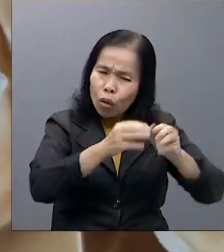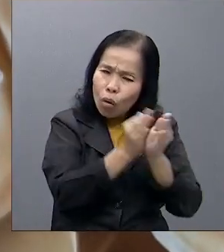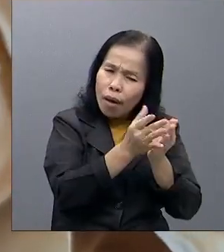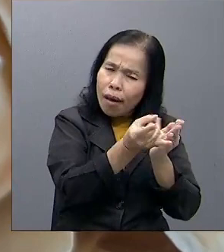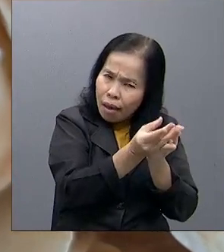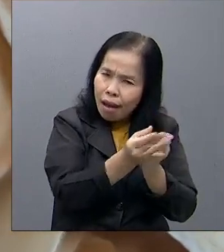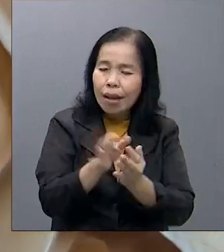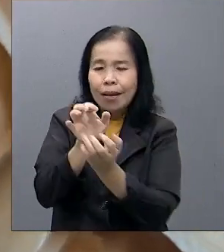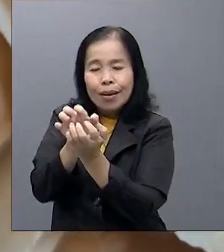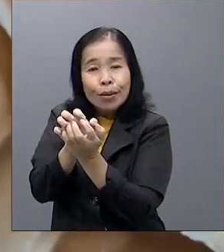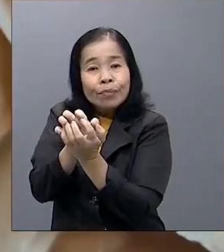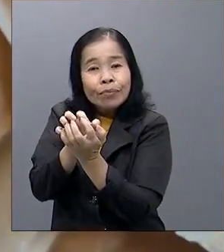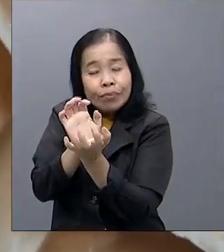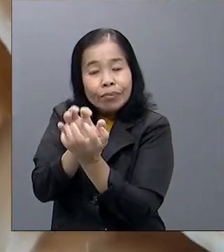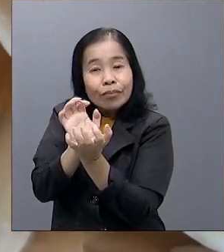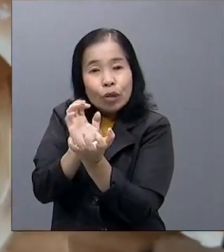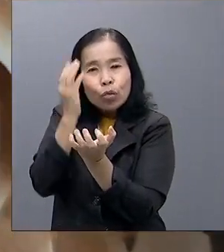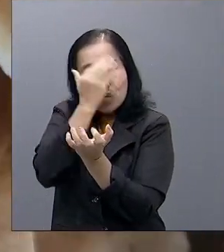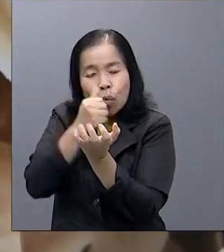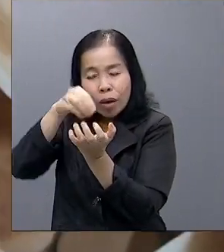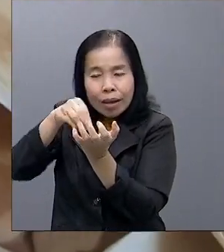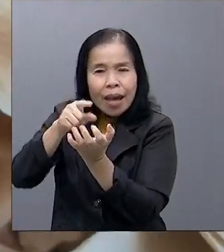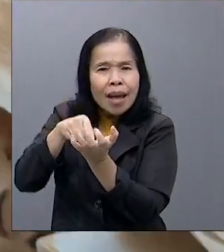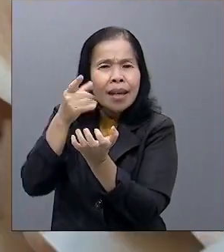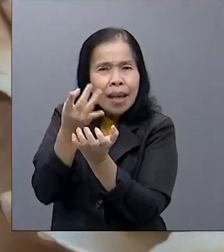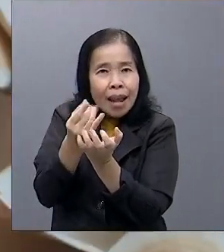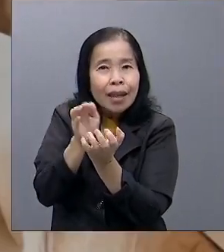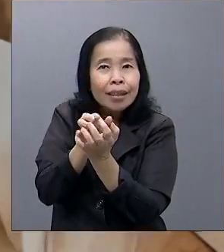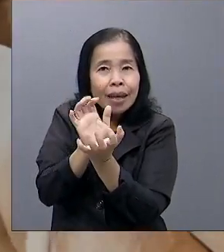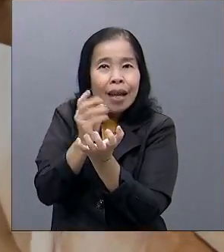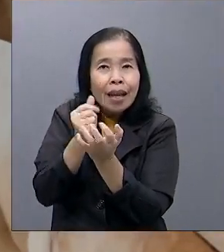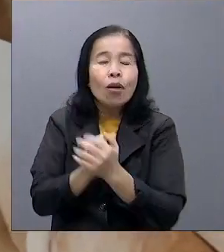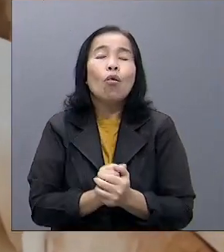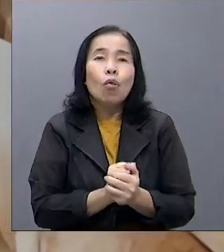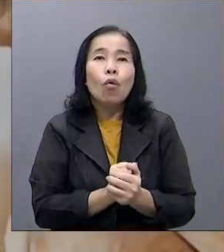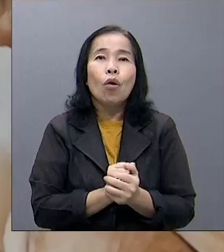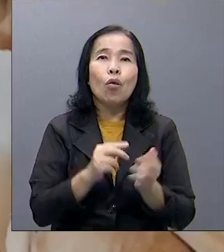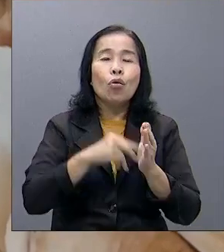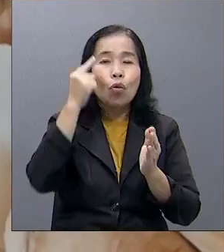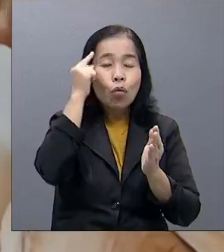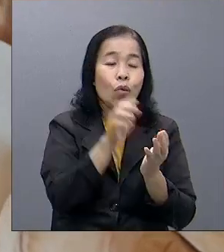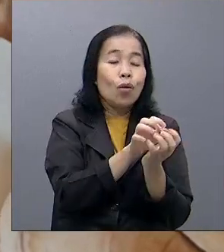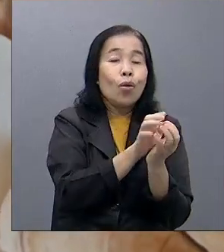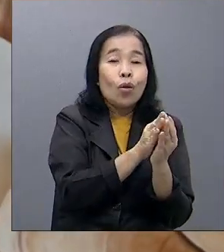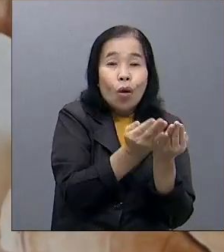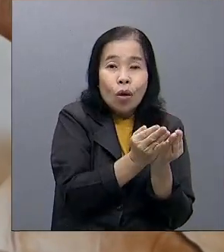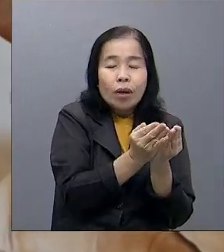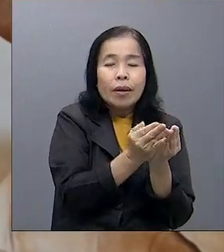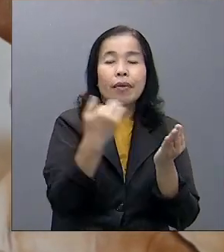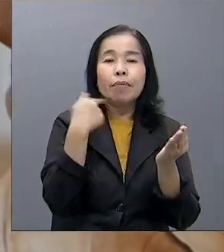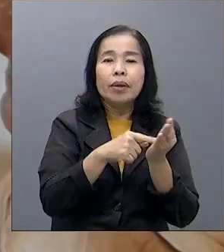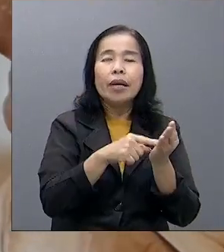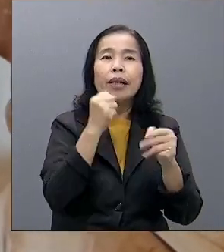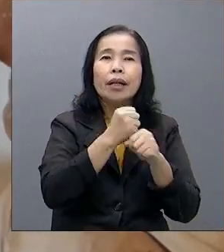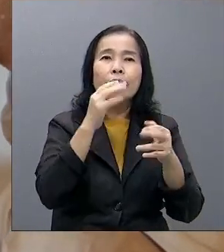ตัวเปลือกหอยเนี่ยมันเป็นมีลักษณะทางโครงสร้างยังไงนะครับซึ่งเราก็ทราบว่าตัวเปลือกหอยเนี่ยมันจะประกอบไปด้วยโปรตีนกับแผ่น